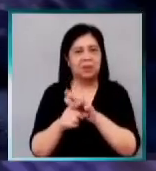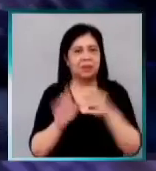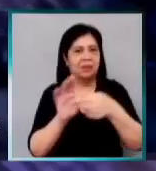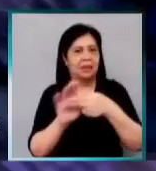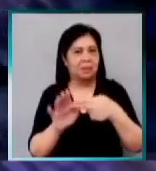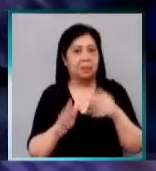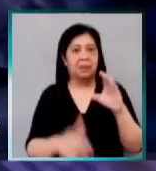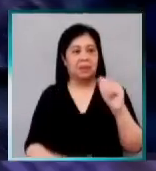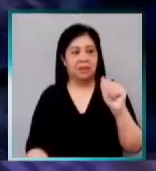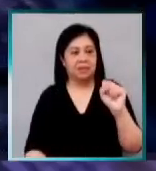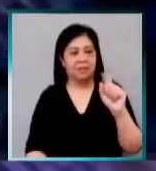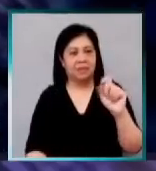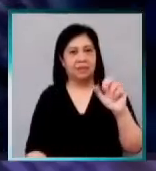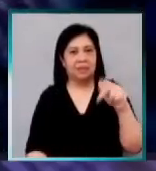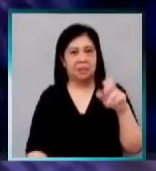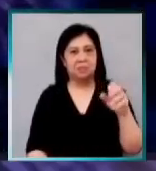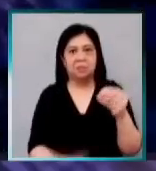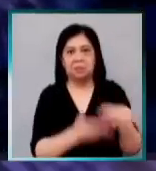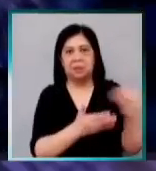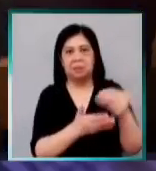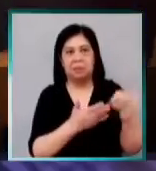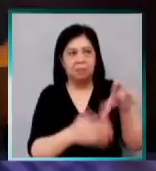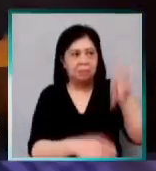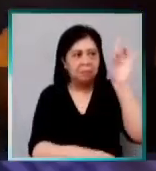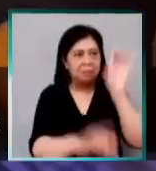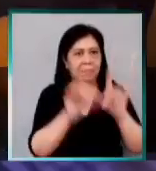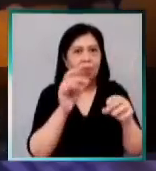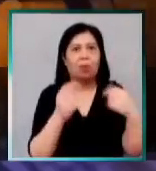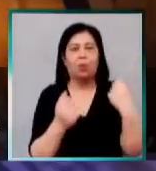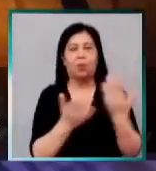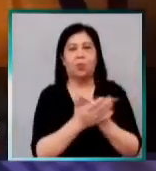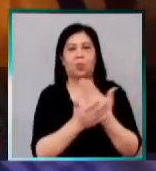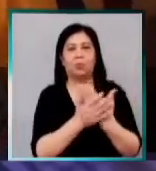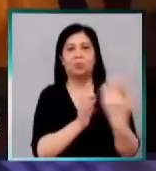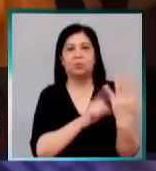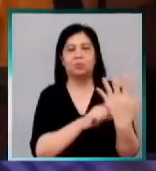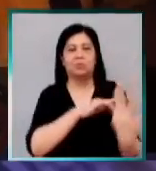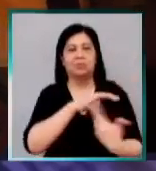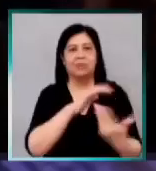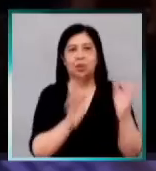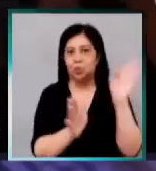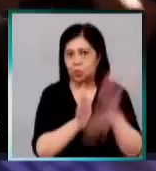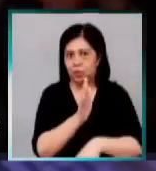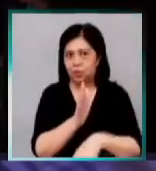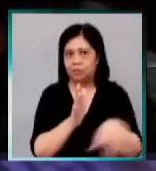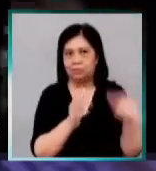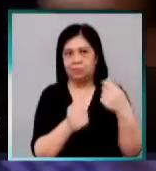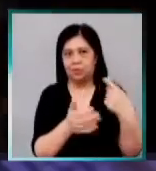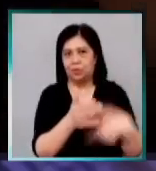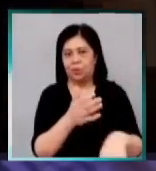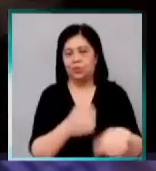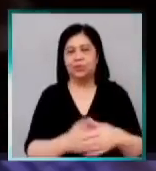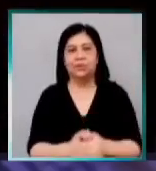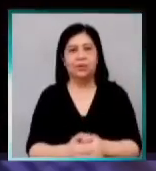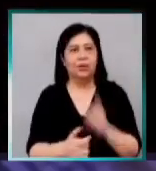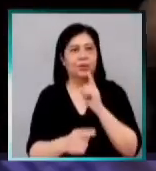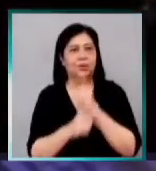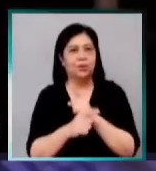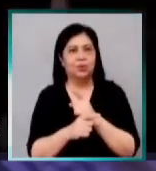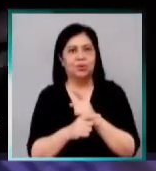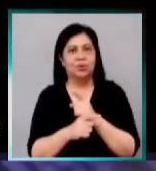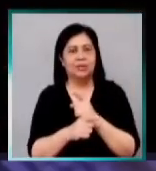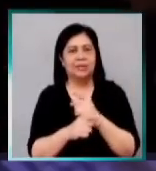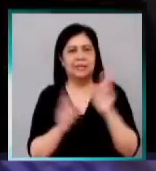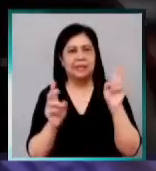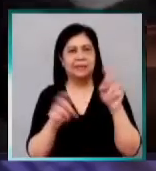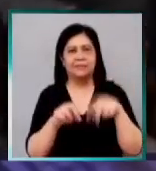at sa mga bumibili nito nakahanap ng bagong market. Mura pa raw ang production cost. It's a really friendly media that people